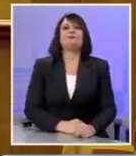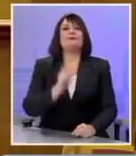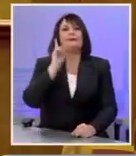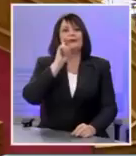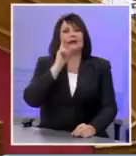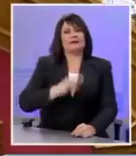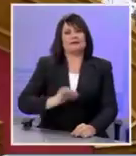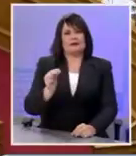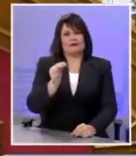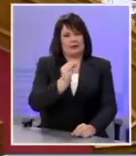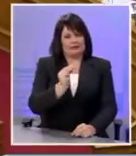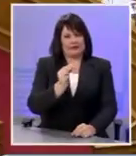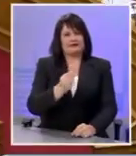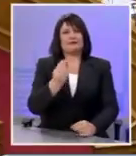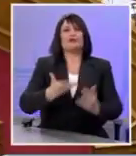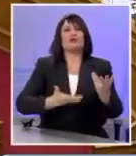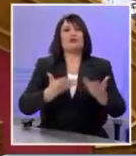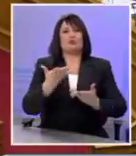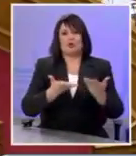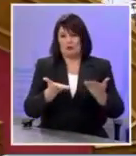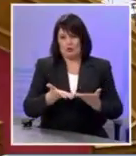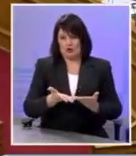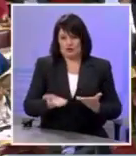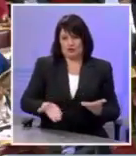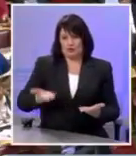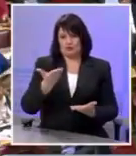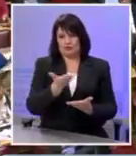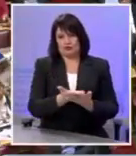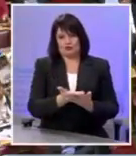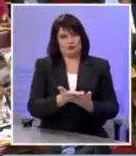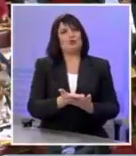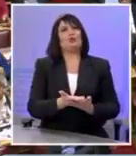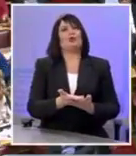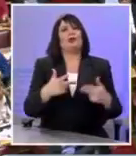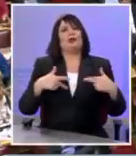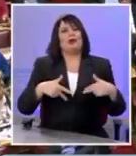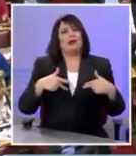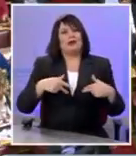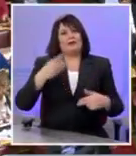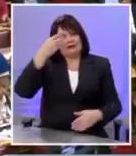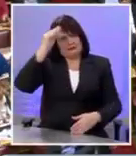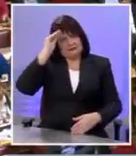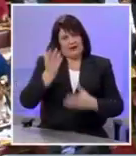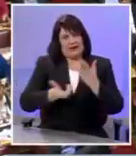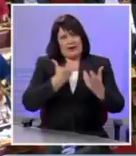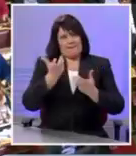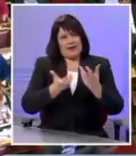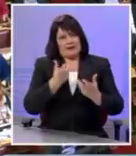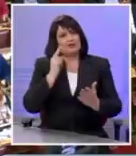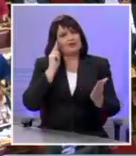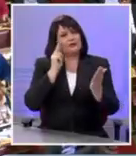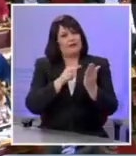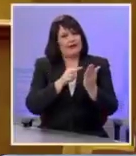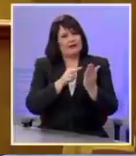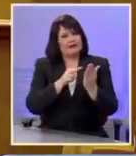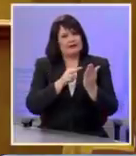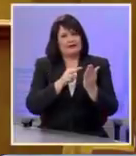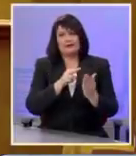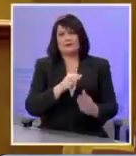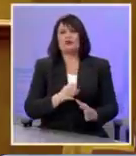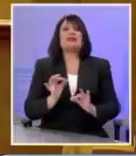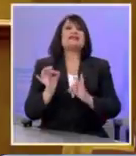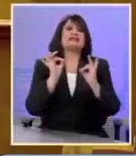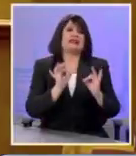συνάδελφοι, ο προϋπολογισμός που έφερε η συγκυβέρνηση Τσίπρα Καμένου αναδεικνύει την